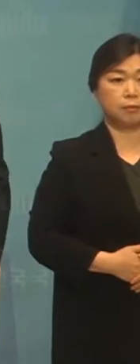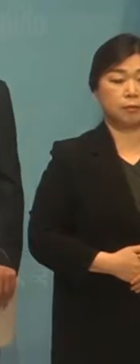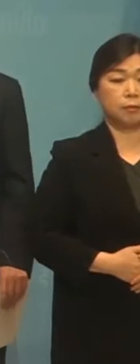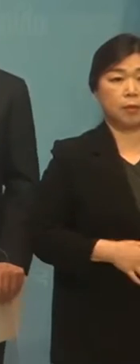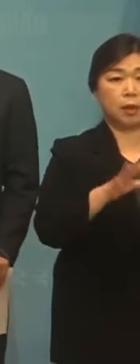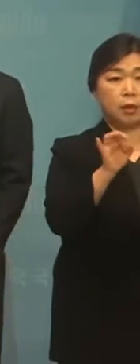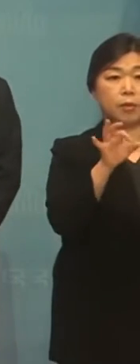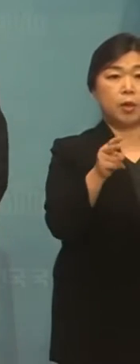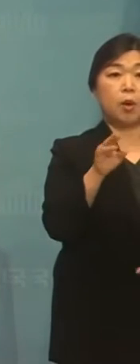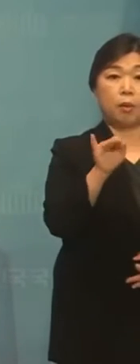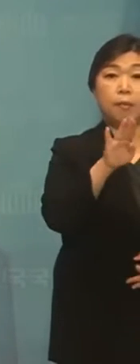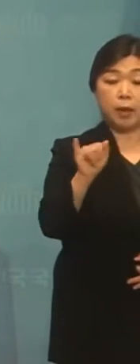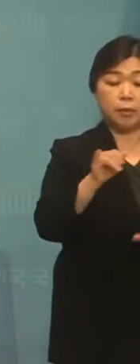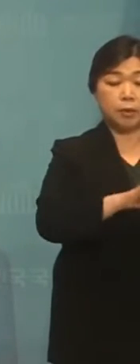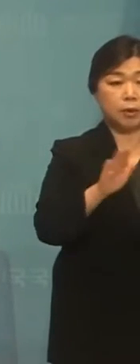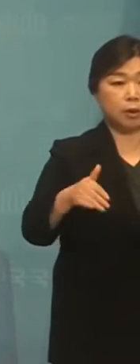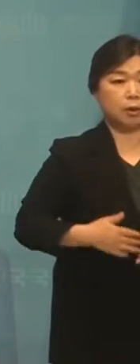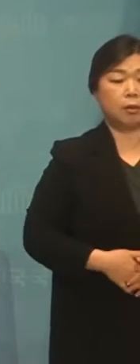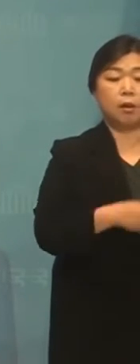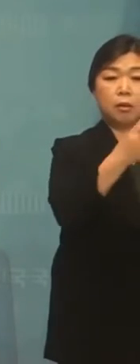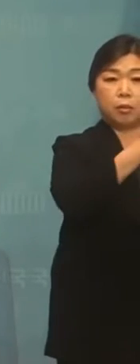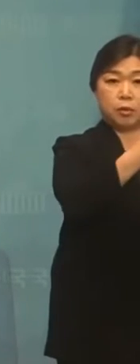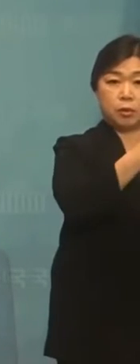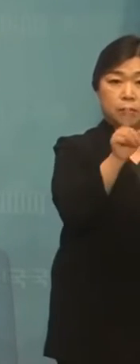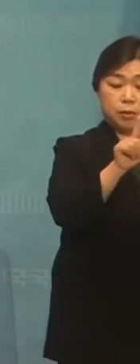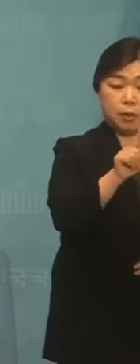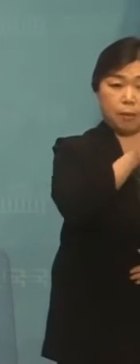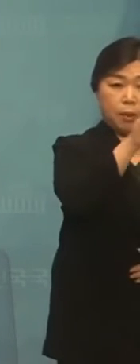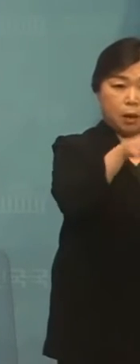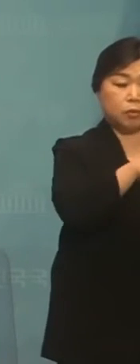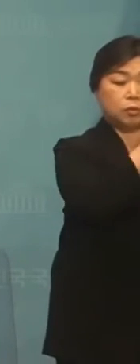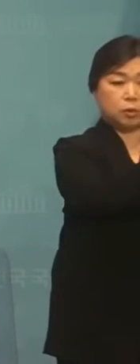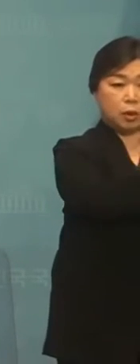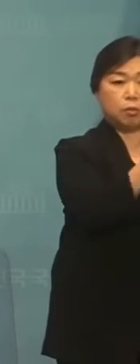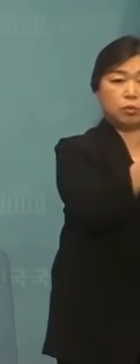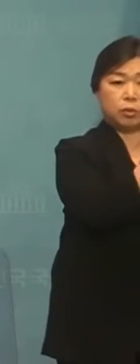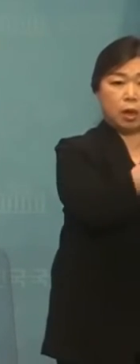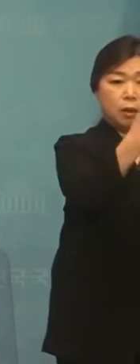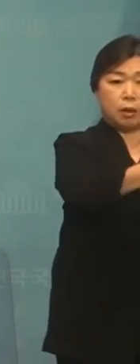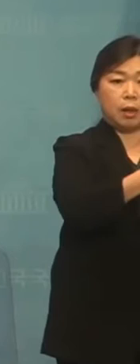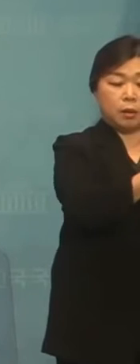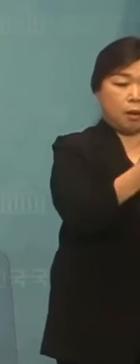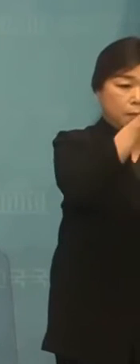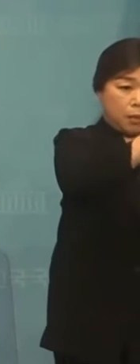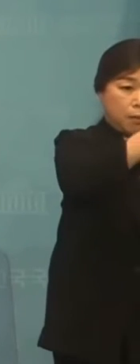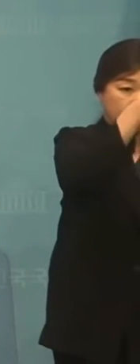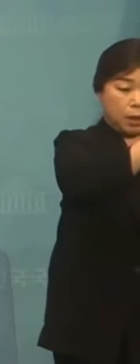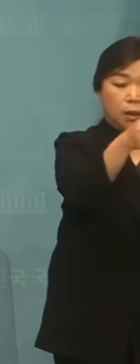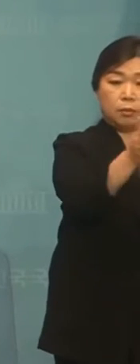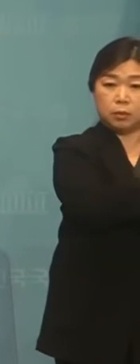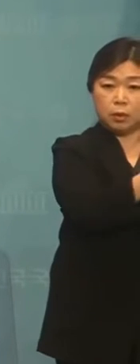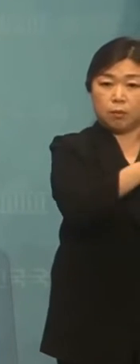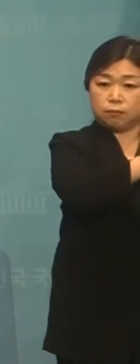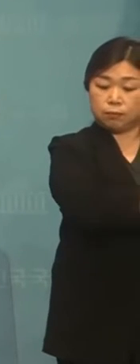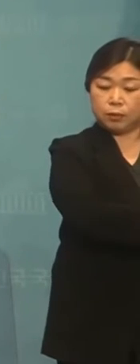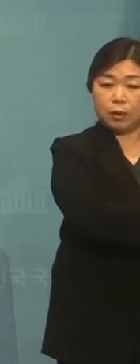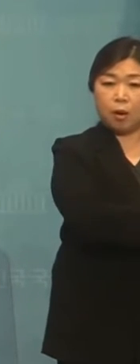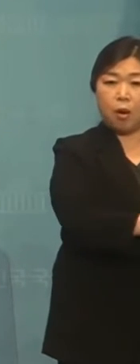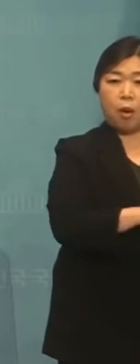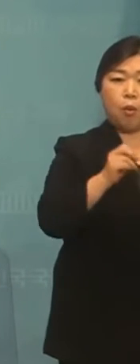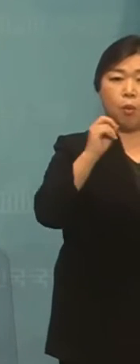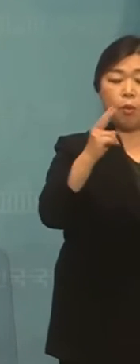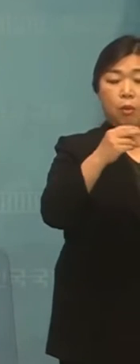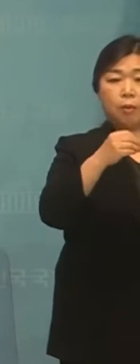네, 김영배 의원입니다. 세 번째, 박형준 후보가 4년이나 미등기한 채 숨겨놓은 고급